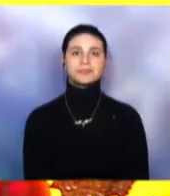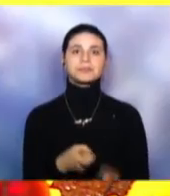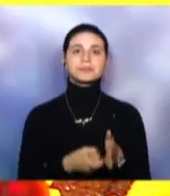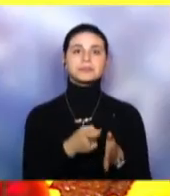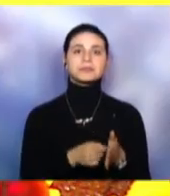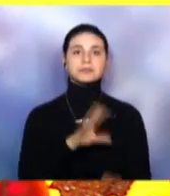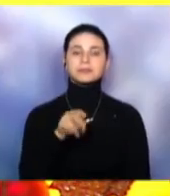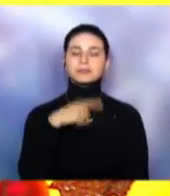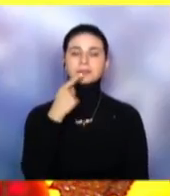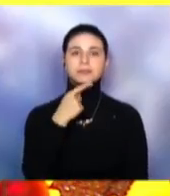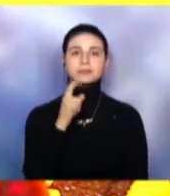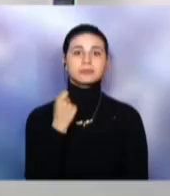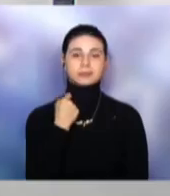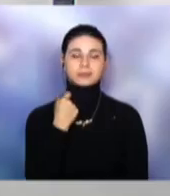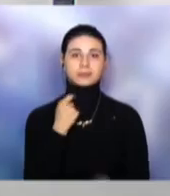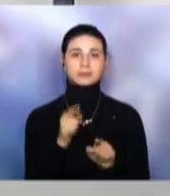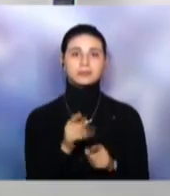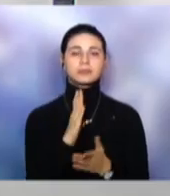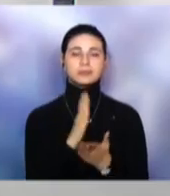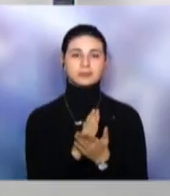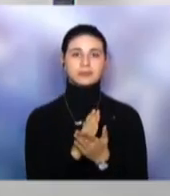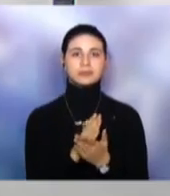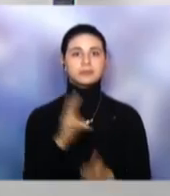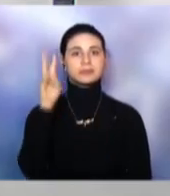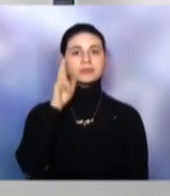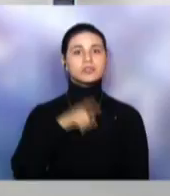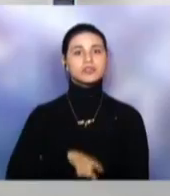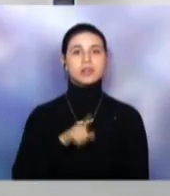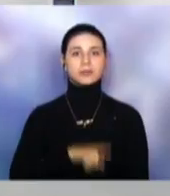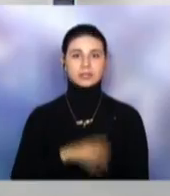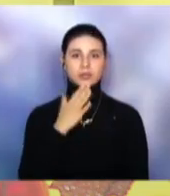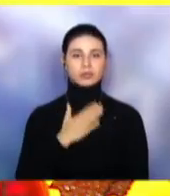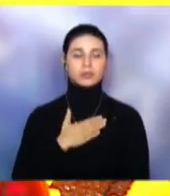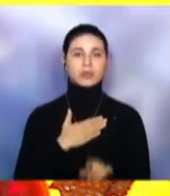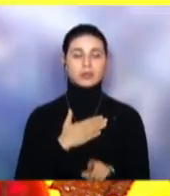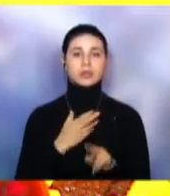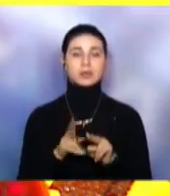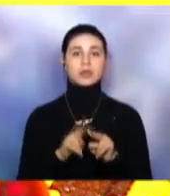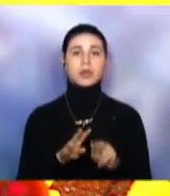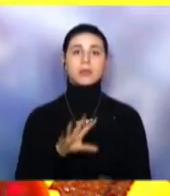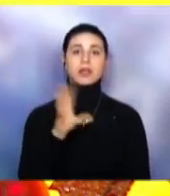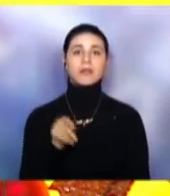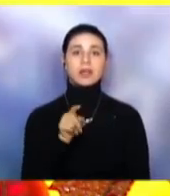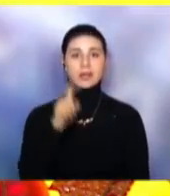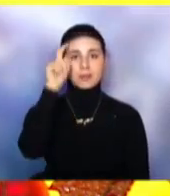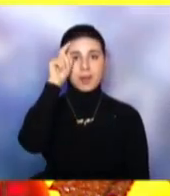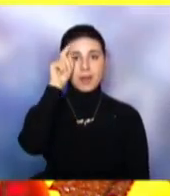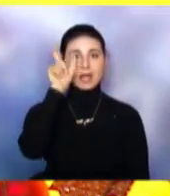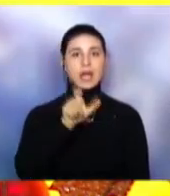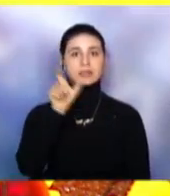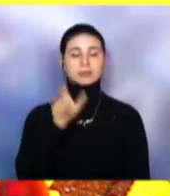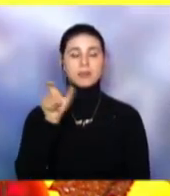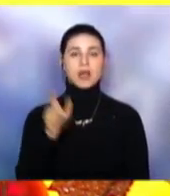მიხედვით დასტურდება, რომ ალკოჰოლს აქვს შარდმდენი ეფექტი. ეს იმას ნიშნავს, რომ ყველა იმ მამაკაცმა,